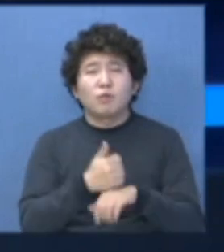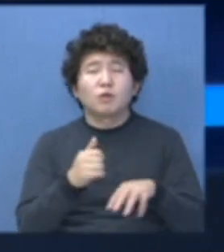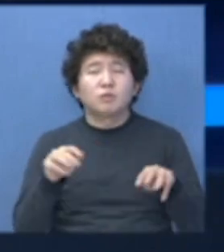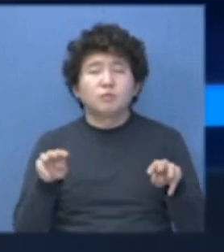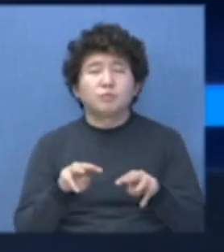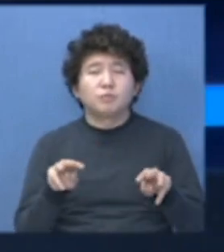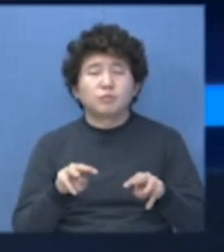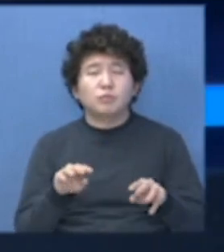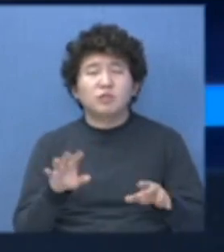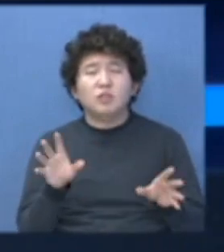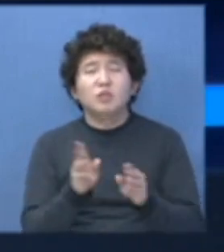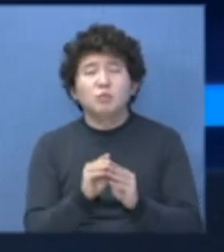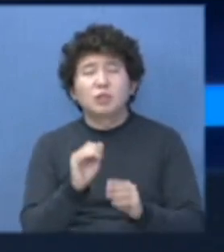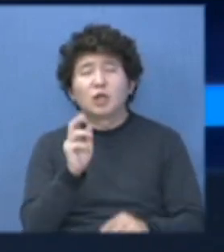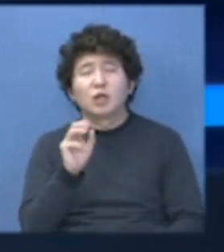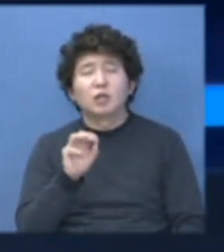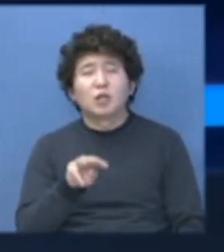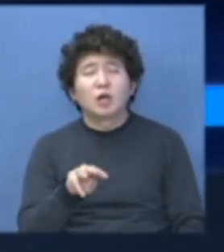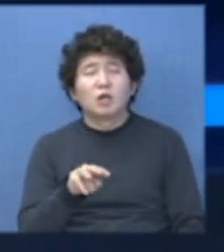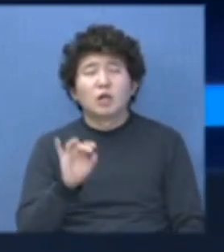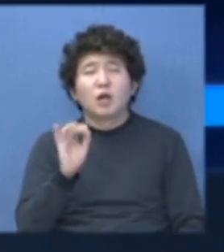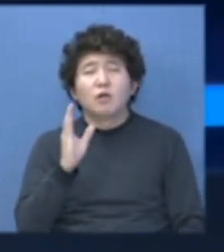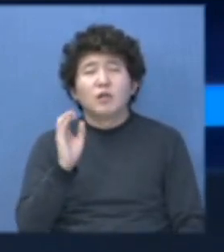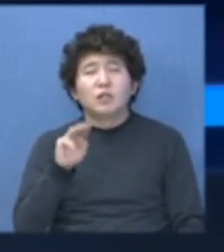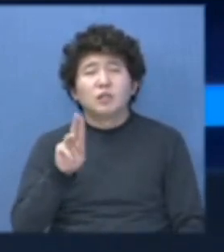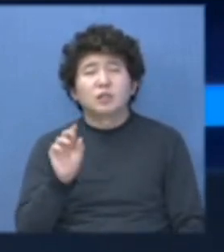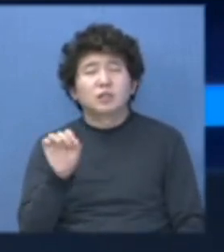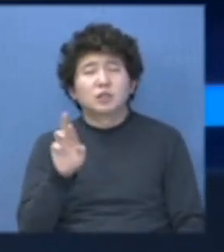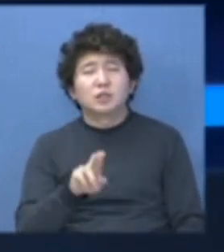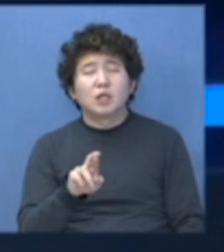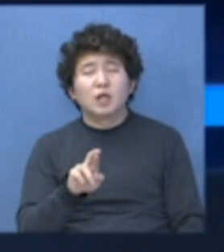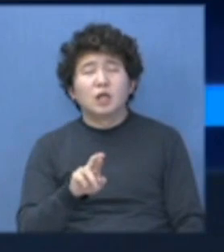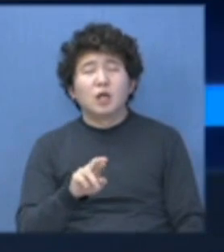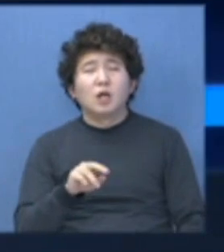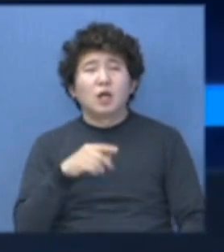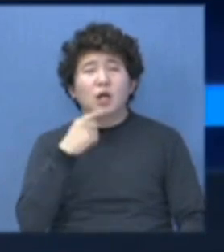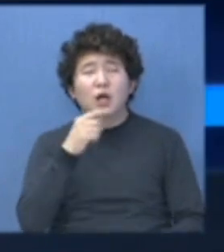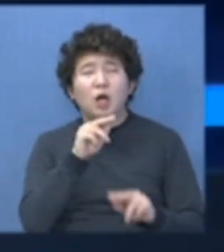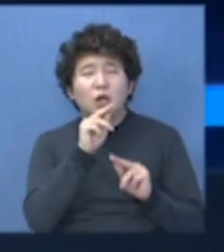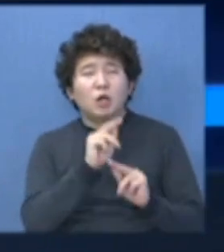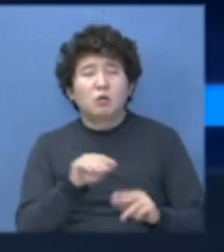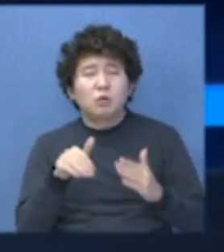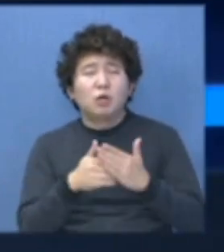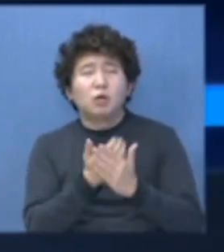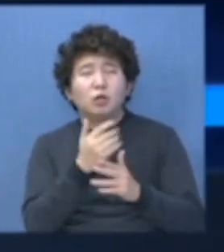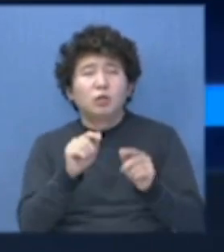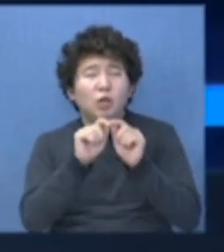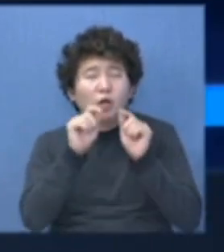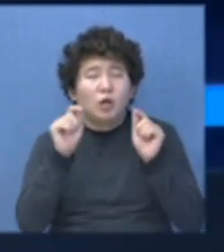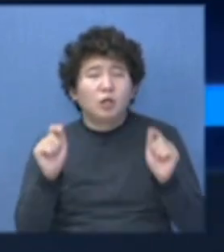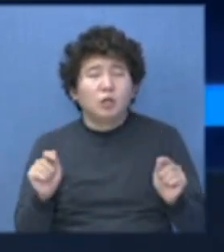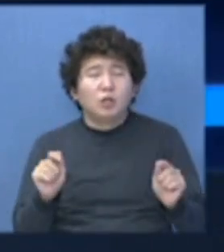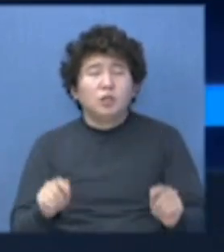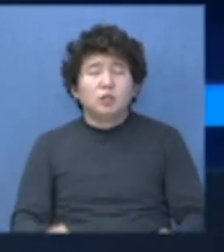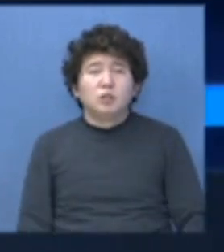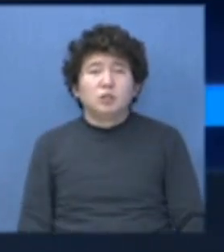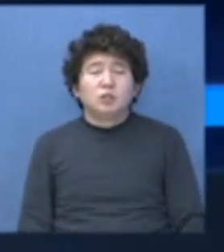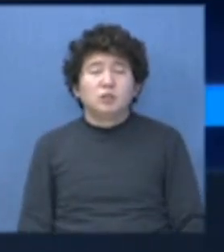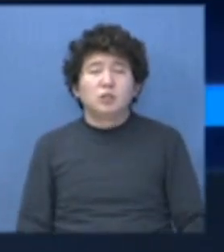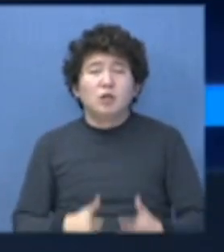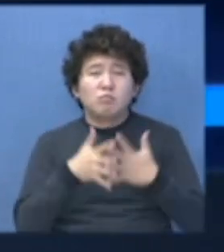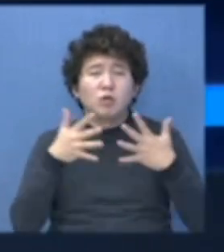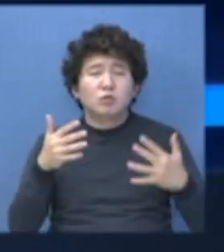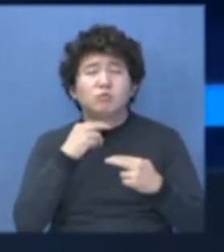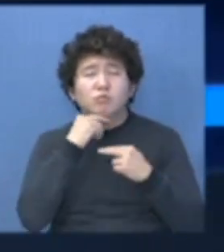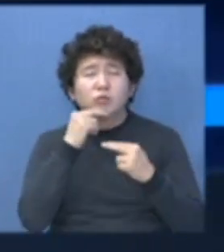әкімдер мен министрлерге инвестиция тарту мен жұмыс орнын ашу бойынша жұмысты күшейтіп, бағаны тұрақтылығын қамтамасыз етуге баса